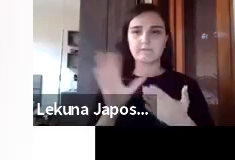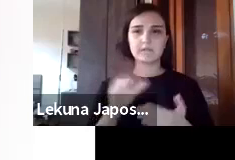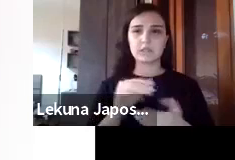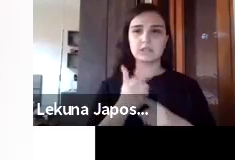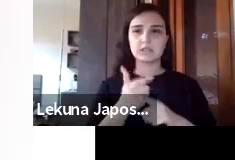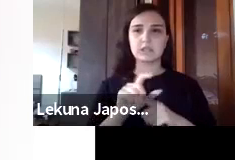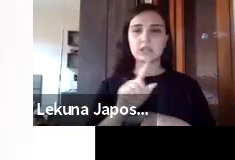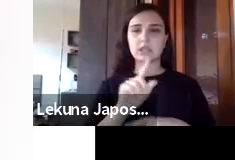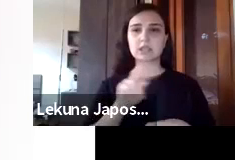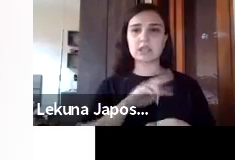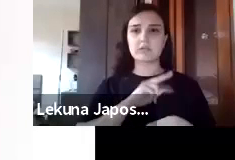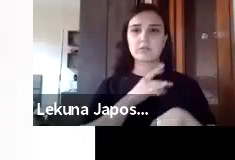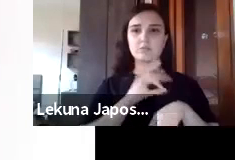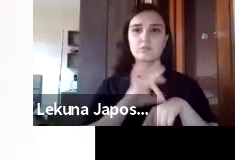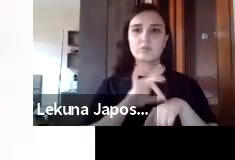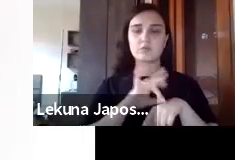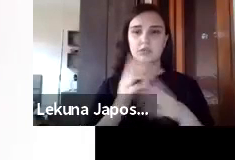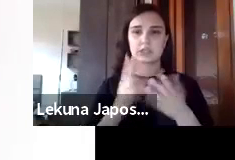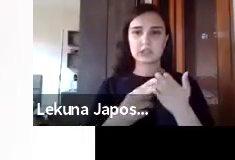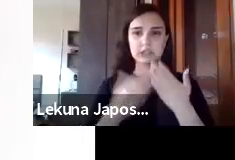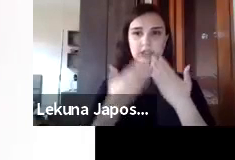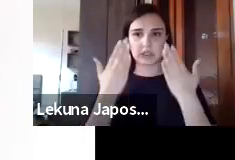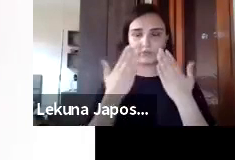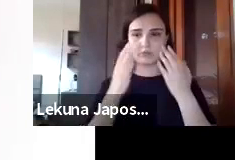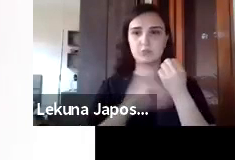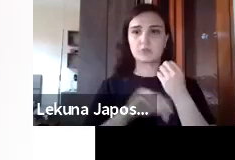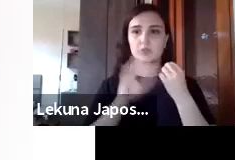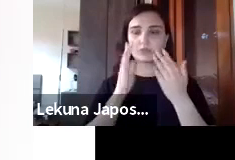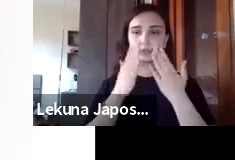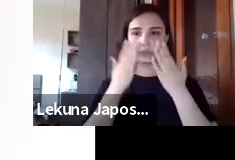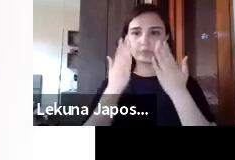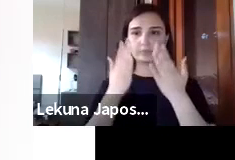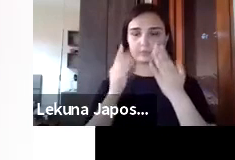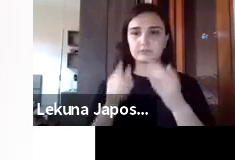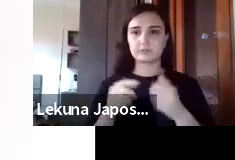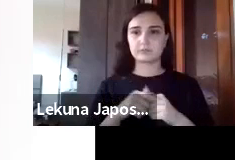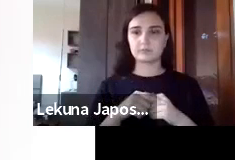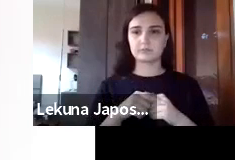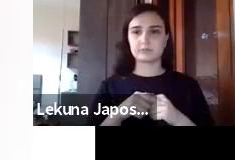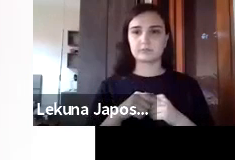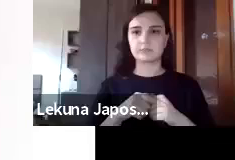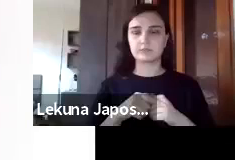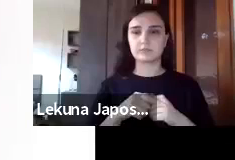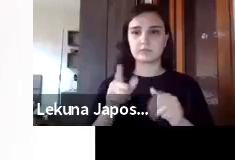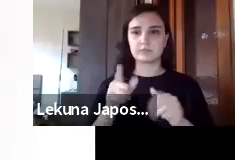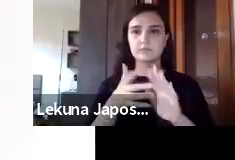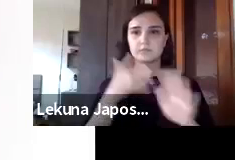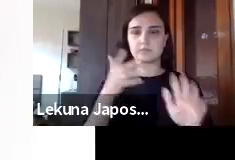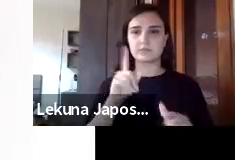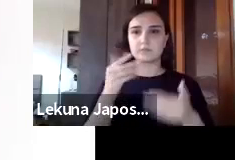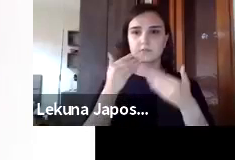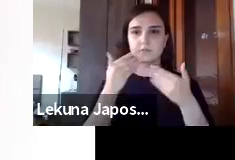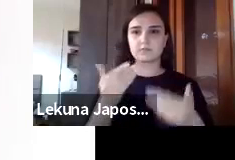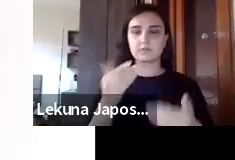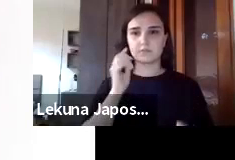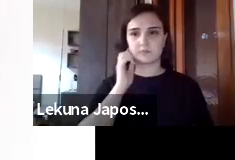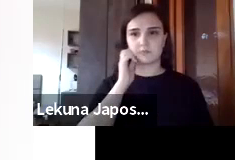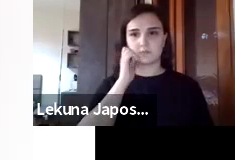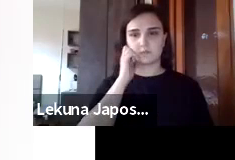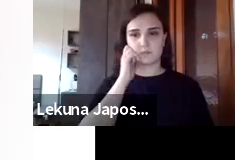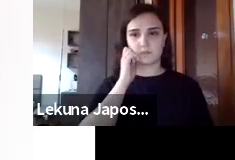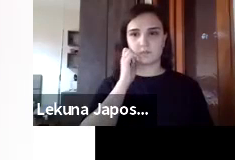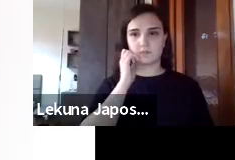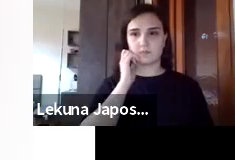ის იკეთება გიყვართ მათ კიდე წიგნის წაკითხვაო და ბოლოს როდის წაიკითხეთ თქო, მანდ მიხვდა რას ვეკითხებოდი. ნახეთ რის თქვამდე,